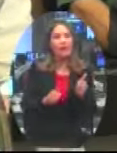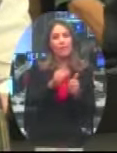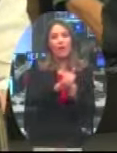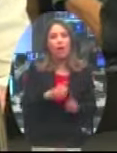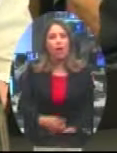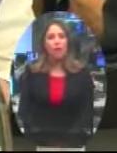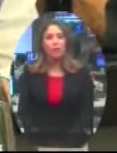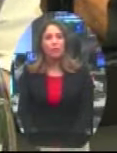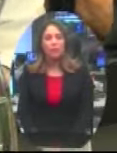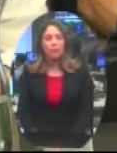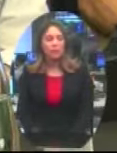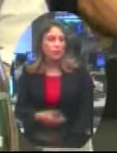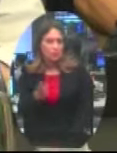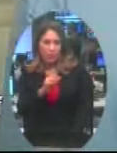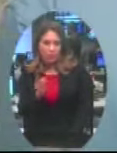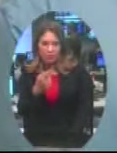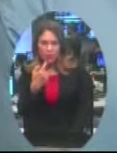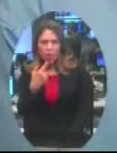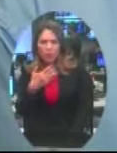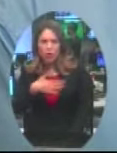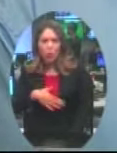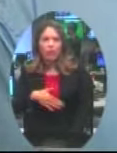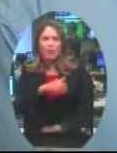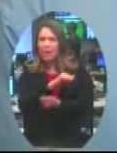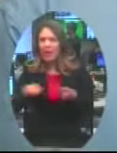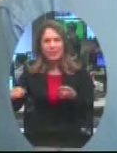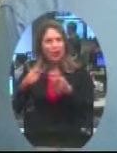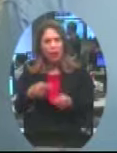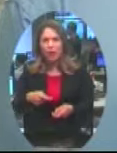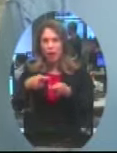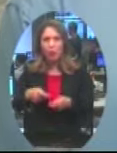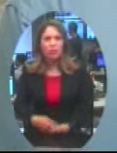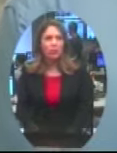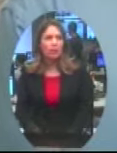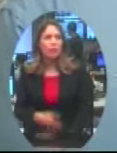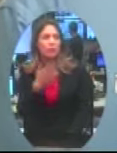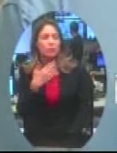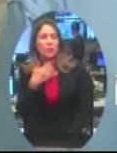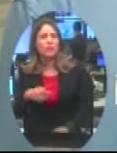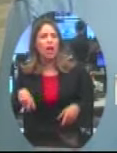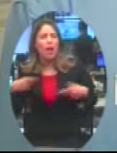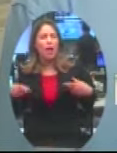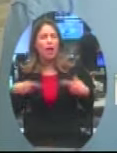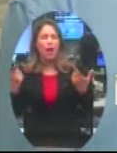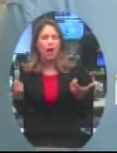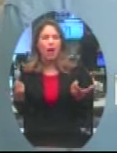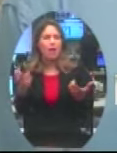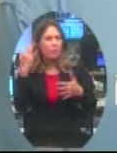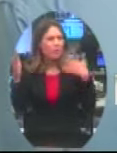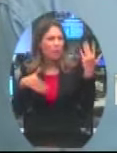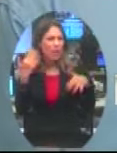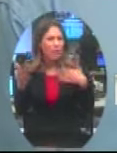יקרים, אנחנו רוצים לחסל את החקלאות. ישראל חיה כאילו על חולות נדדים. אתה קם בבוקר, אתה לא יודע איפה אתה בערב. החקלאות